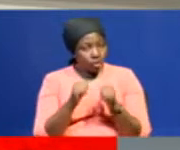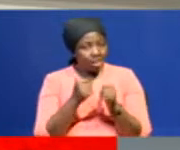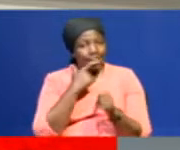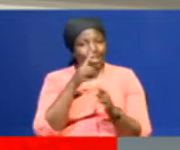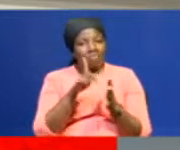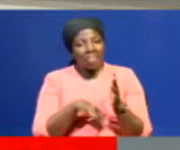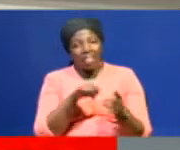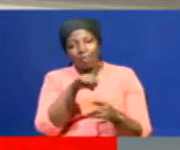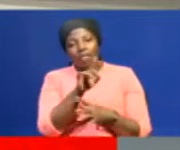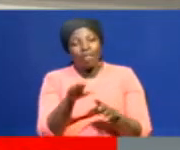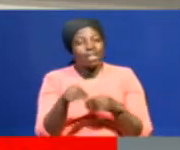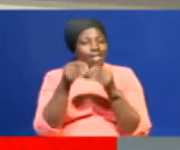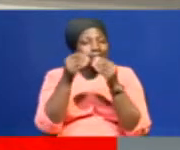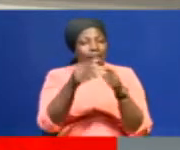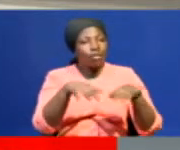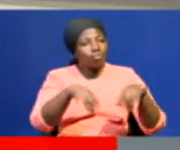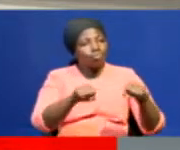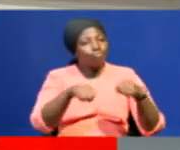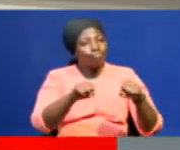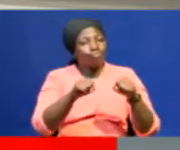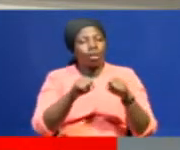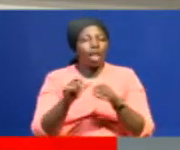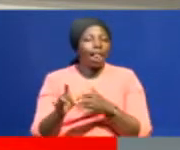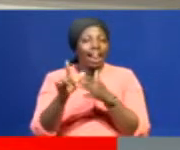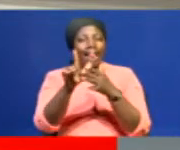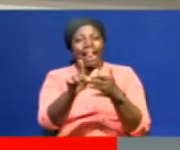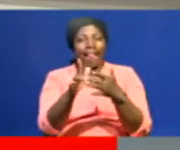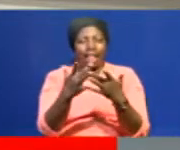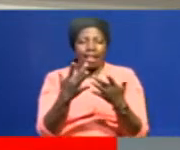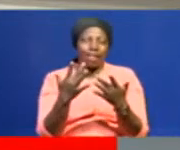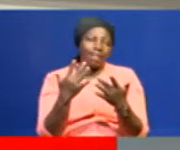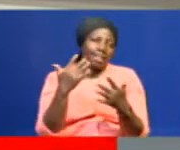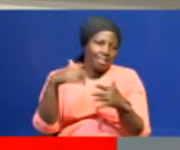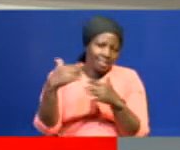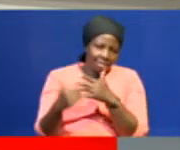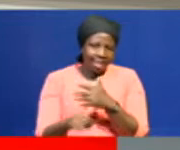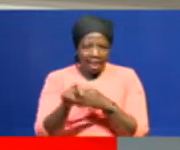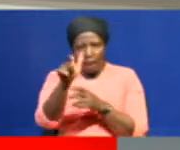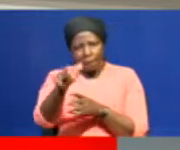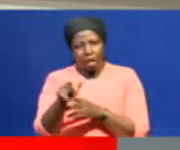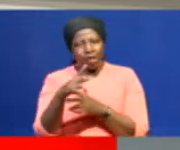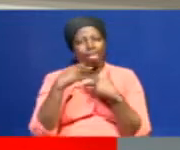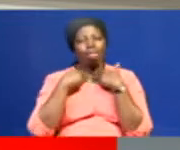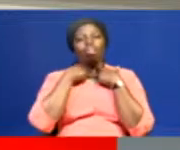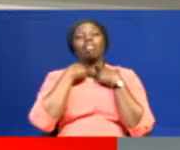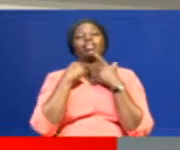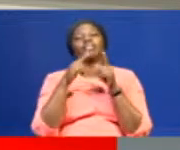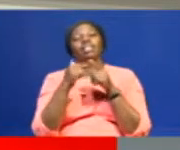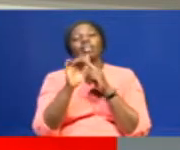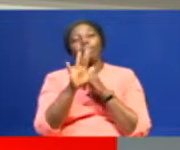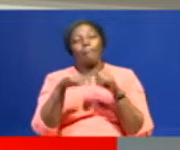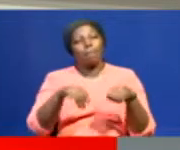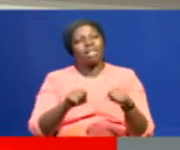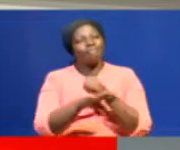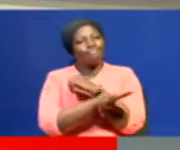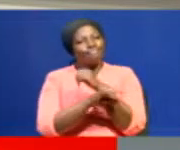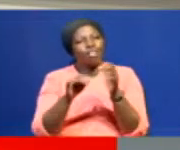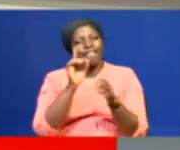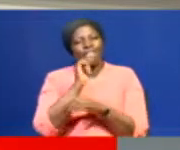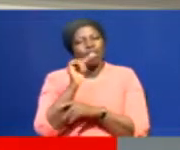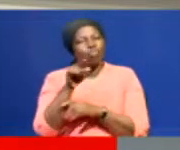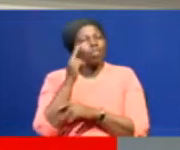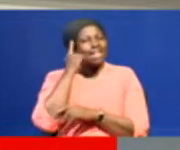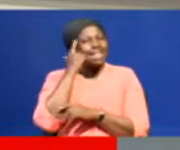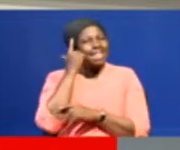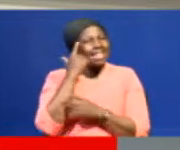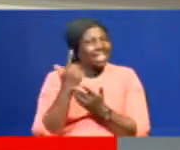yanatoa zile pikipiki kwa mikopo. Mm-hmm. Na mwisho wake pengine mtu analemewa, anapokonywa. Pengine mnaangazia, mm-hmm, kutoa visa kama hivi kuhakikisha